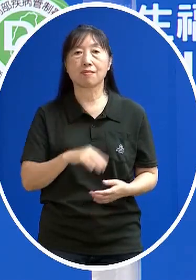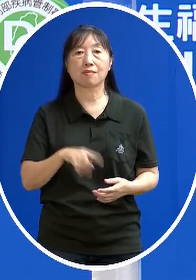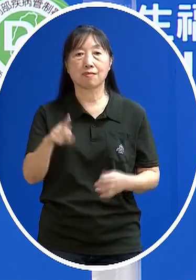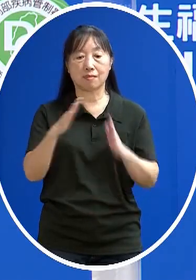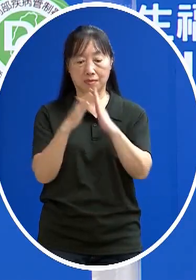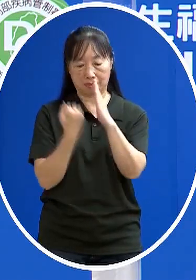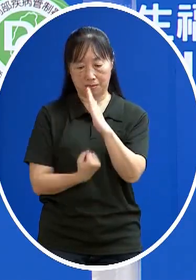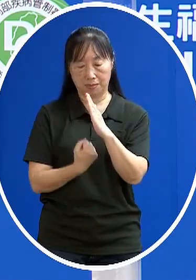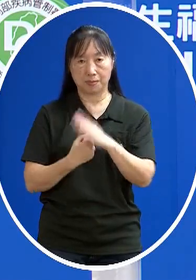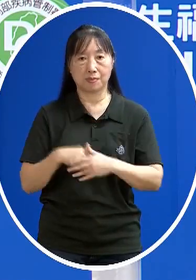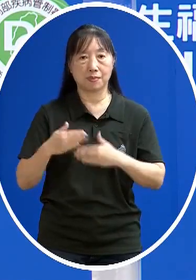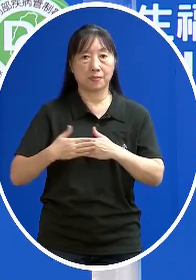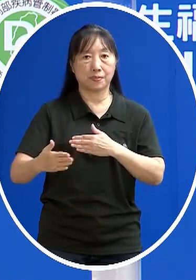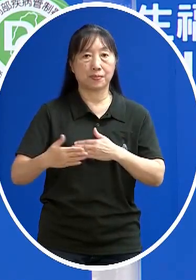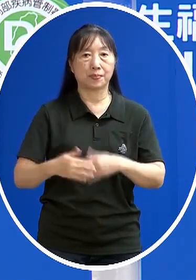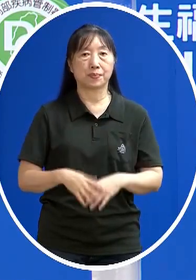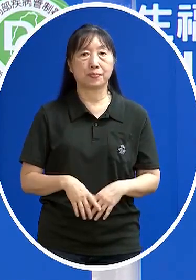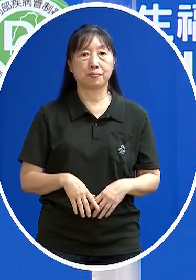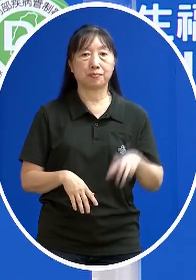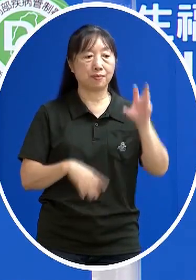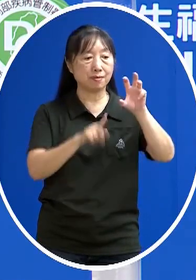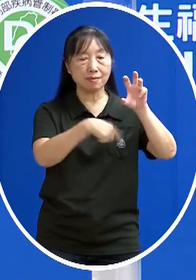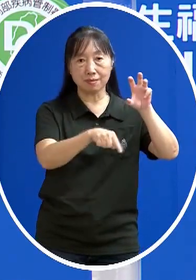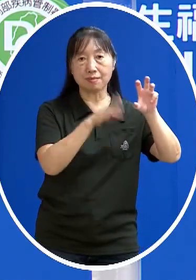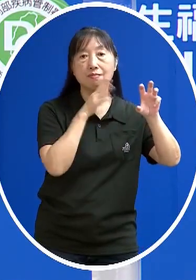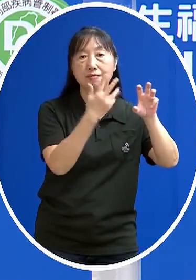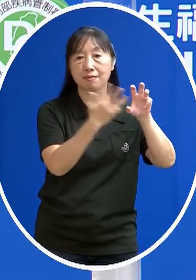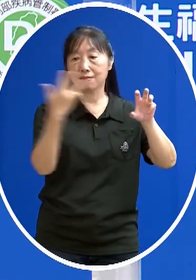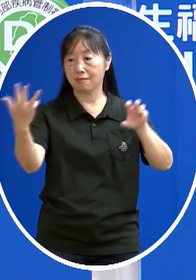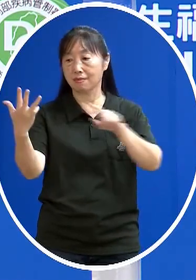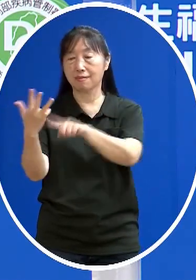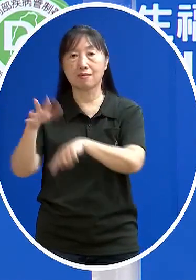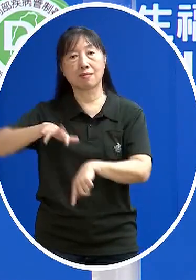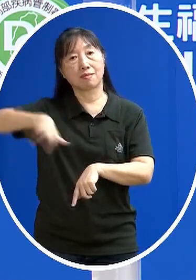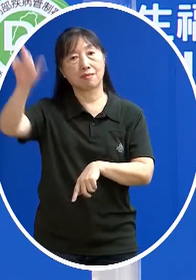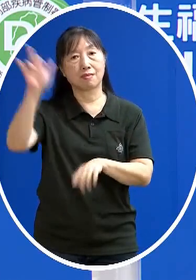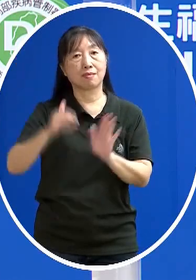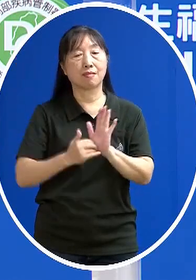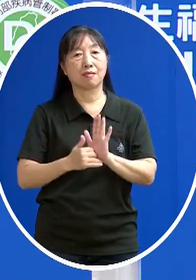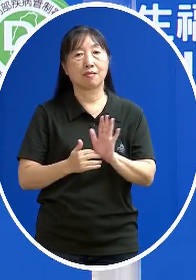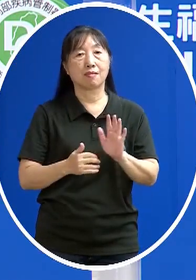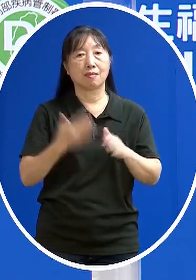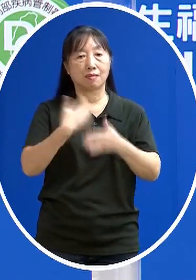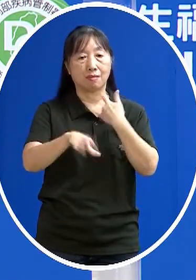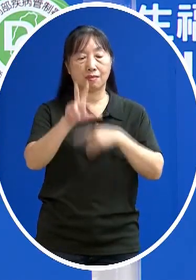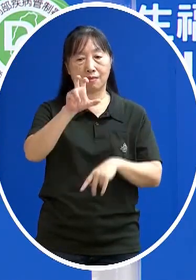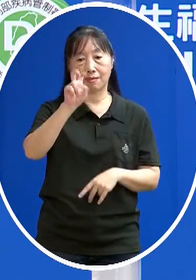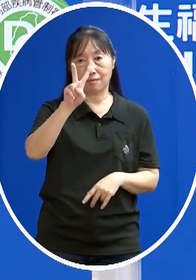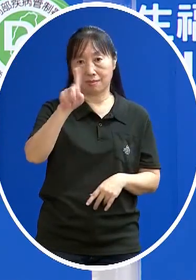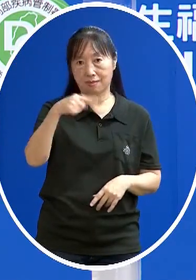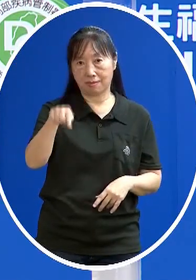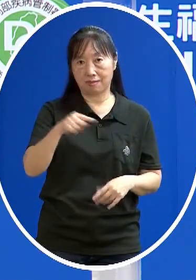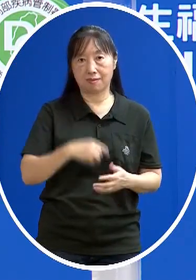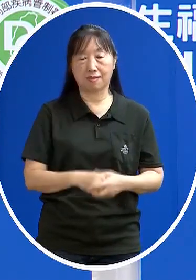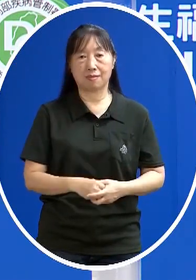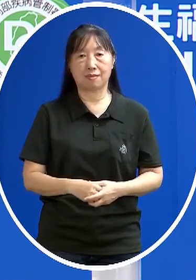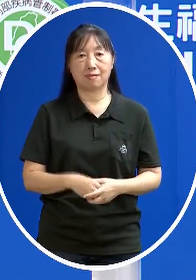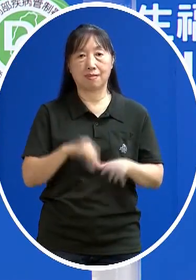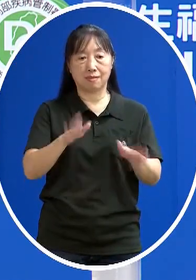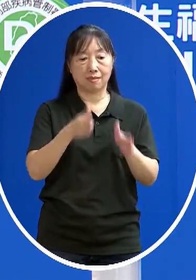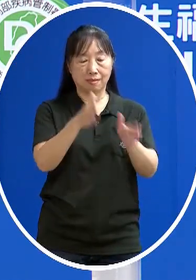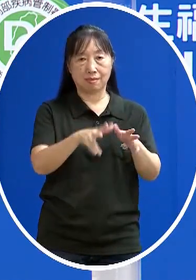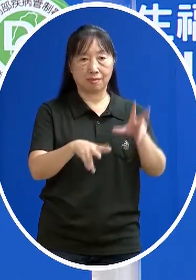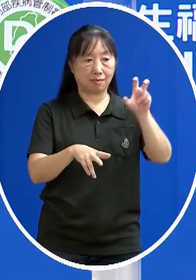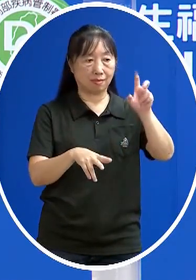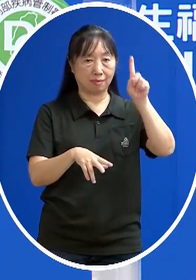家隔离，那这80人有8位已经离境，好，那剩下72位，我目前采检了